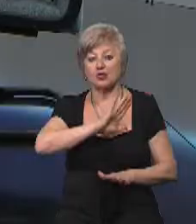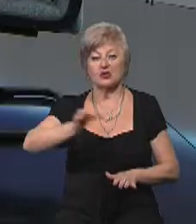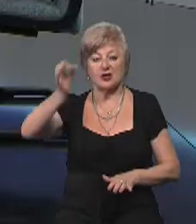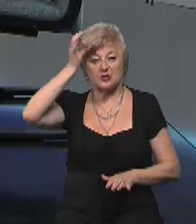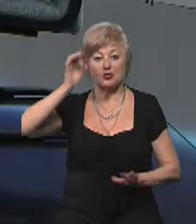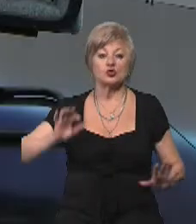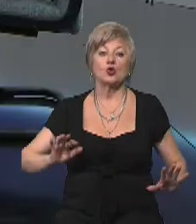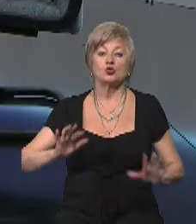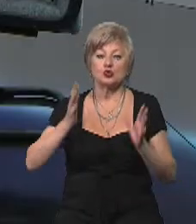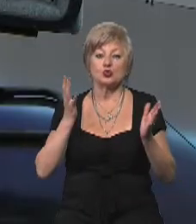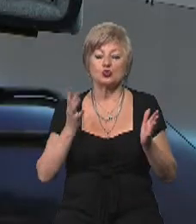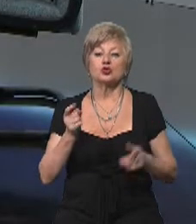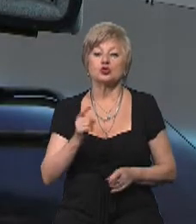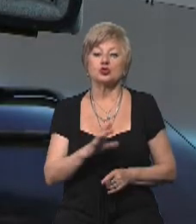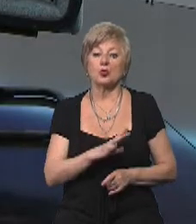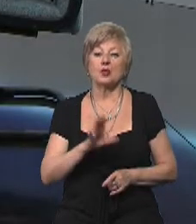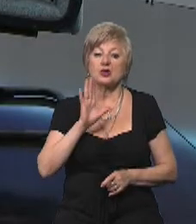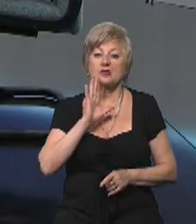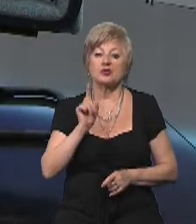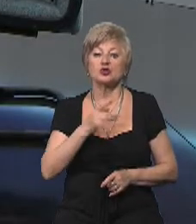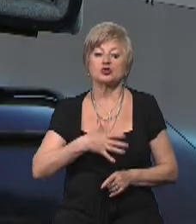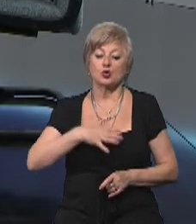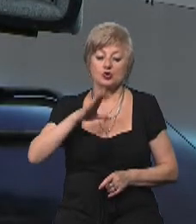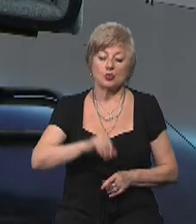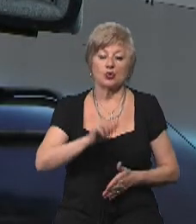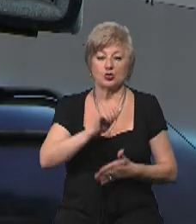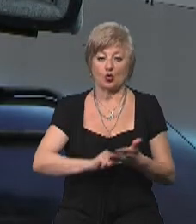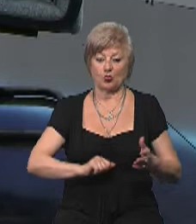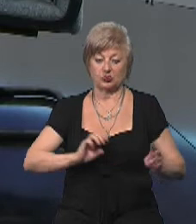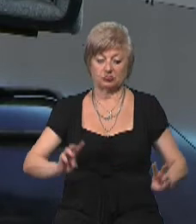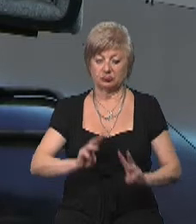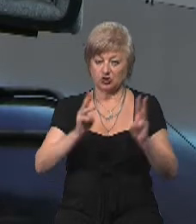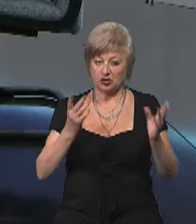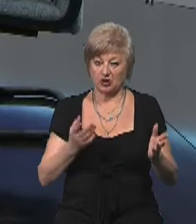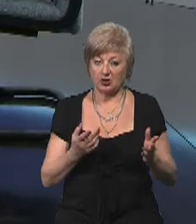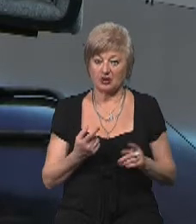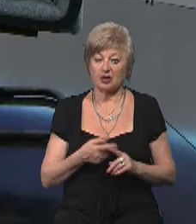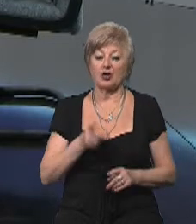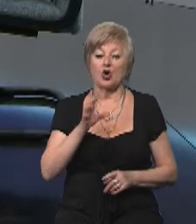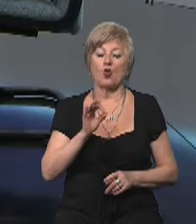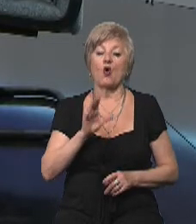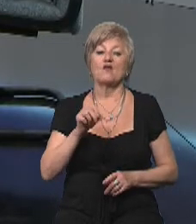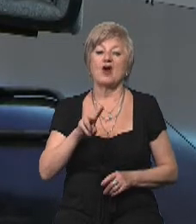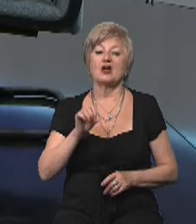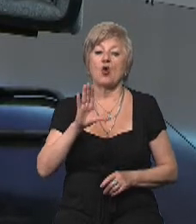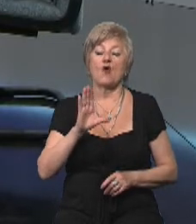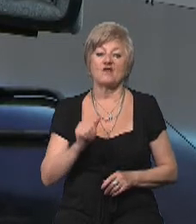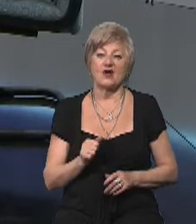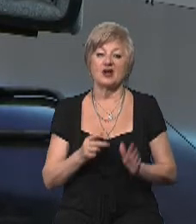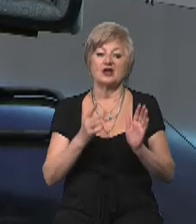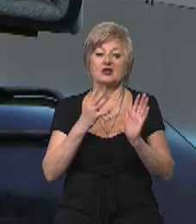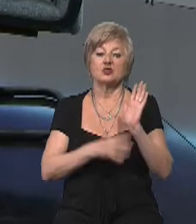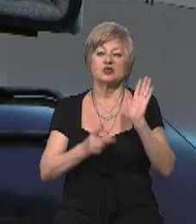випадок кричущий, який стався із дівчиною, яка загинула від опіків. Це Анастасія Ковальова, 97-го